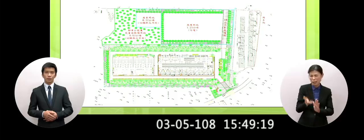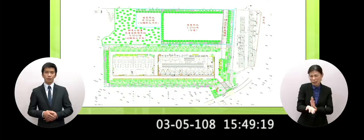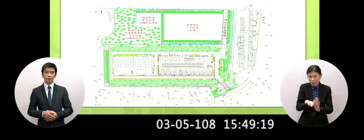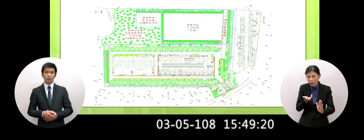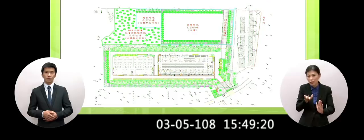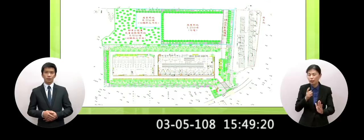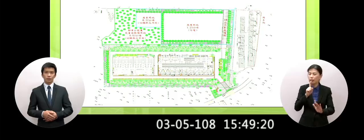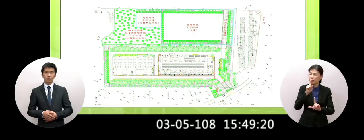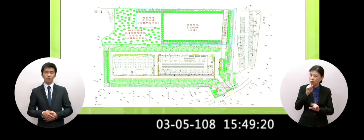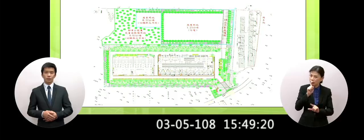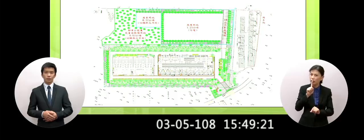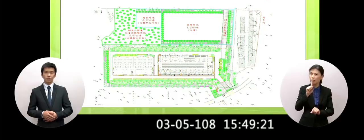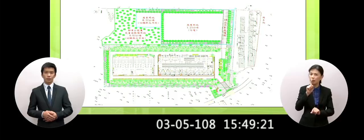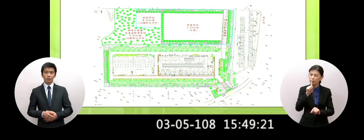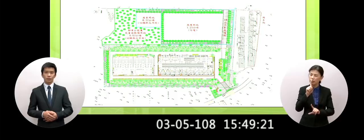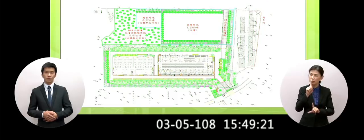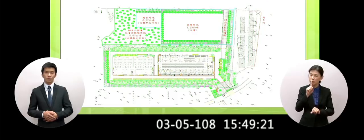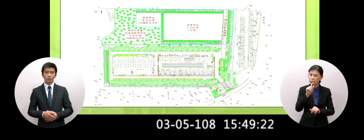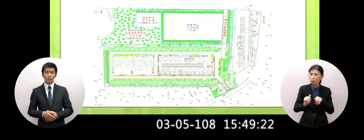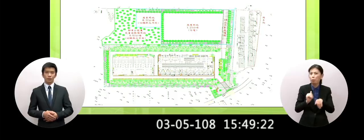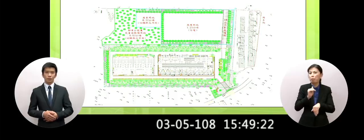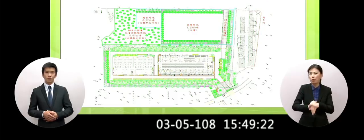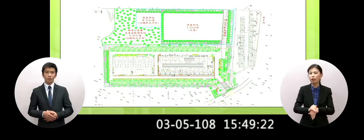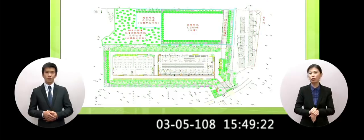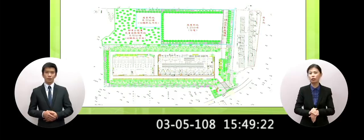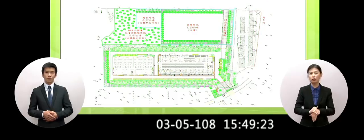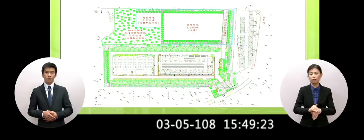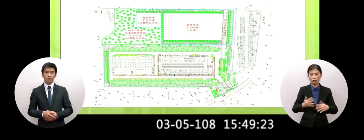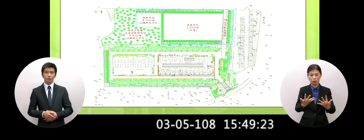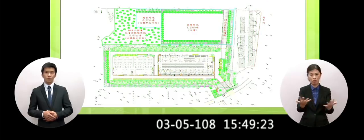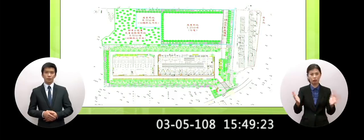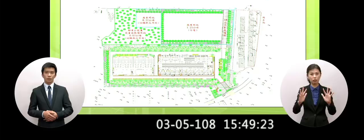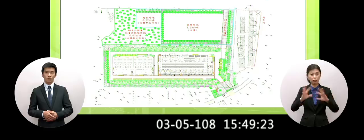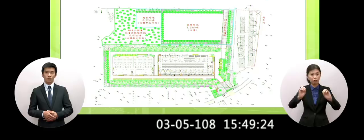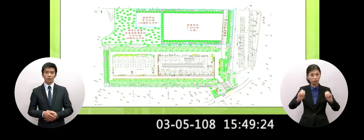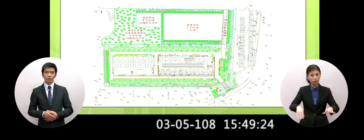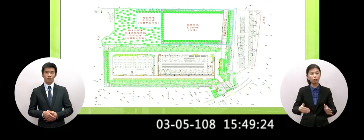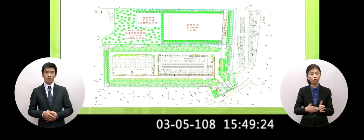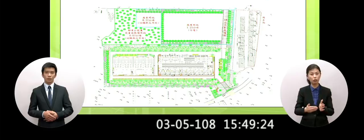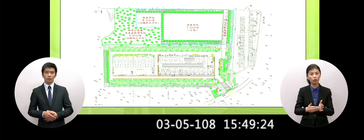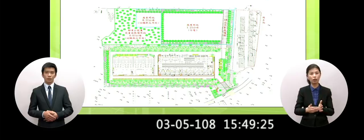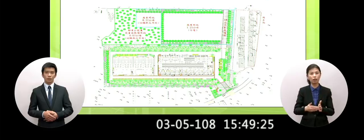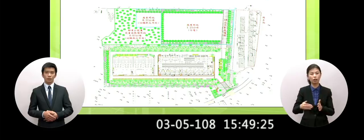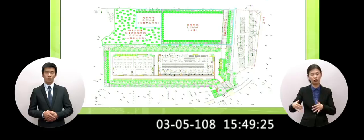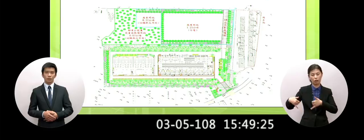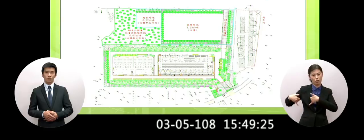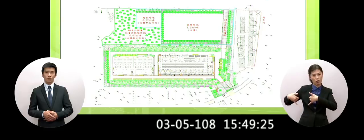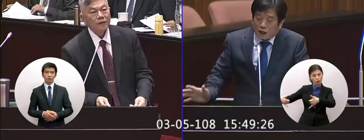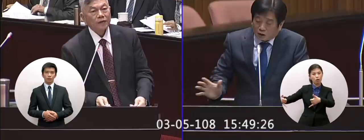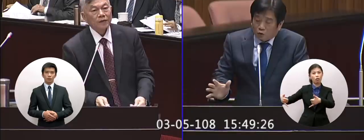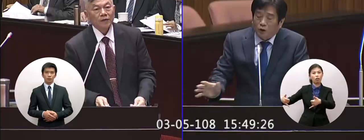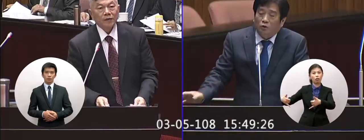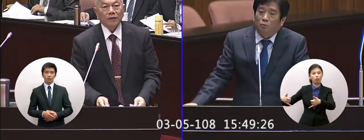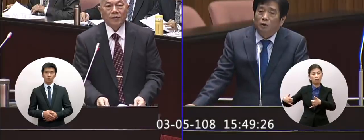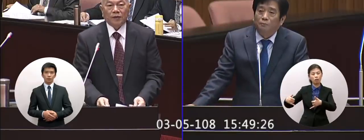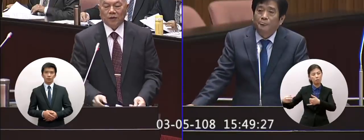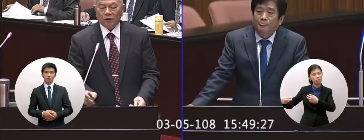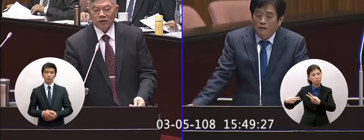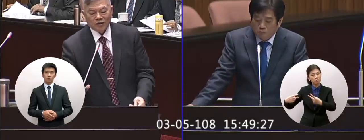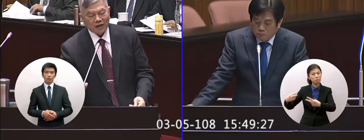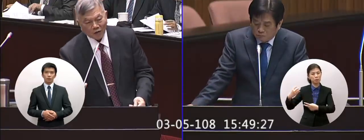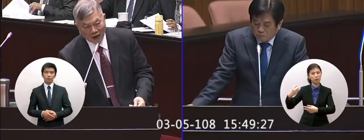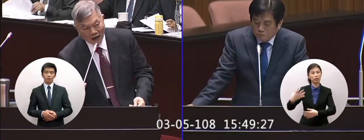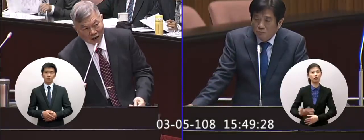伫咱全部的围篱，吼咧，这个拆除以后，咱的绿荫大道，有法同赶紧来甲推动